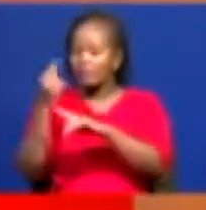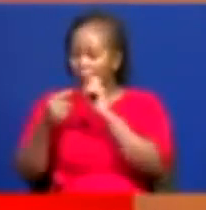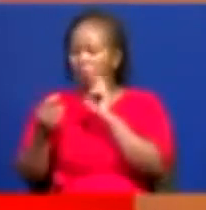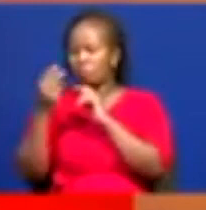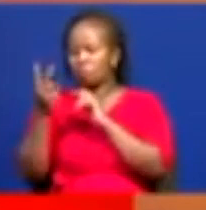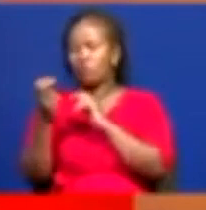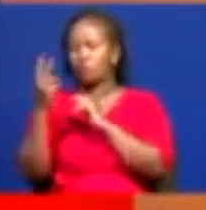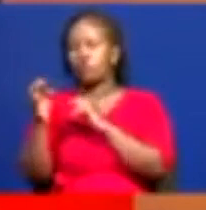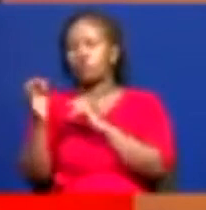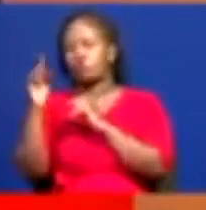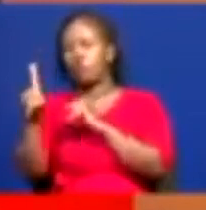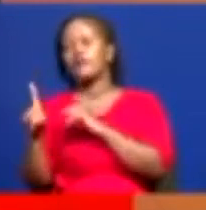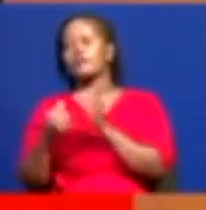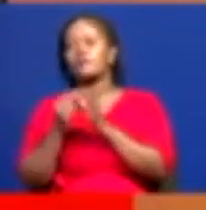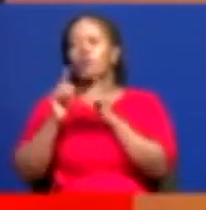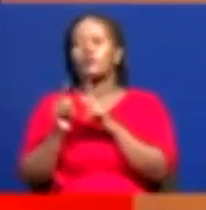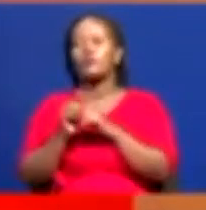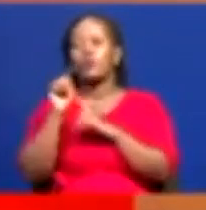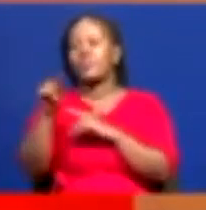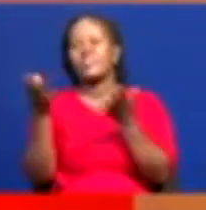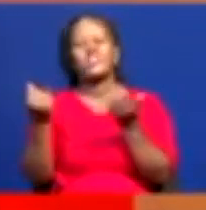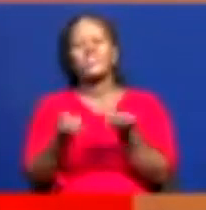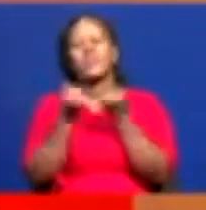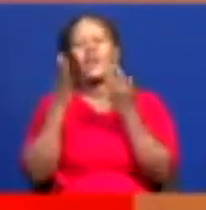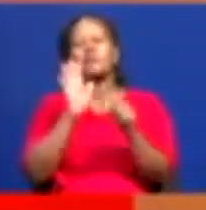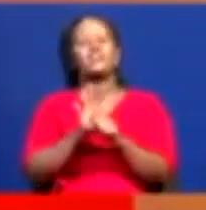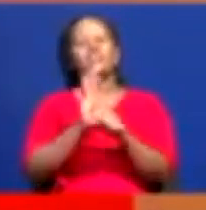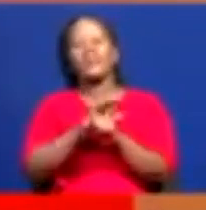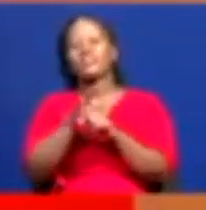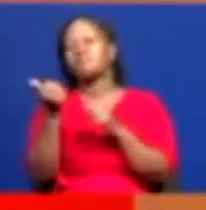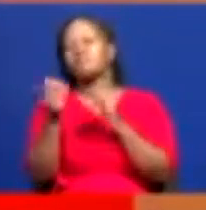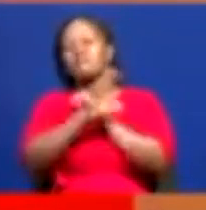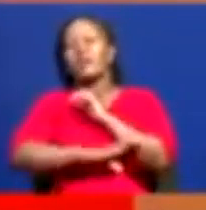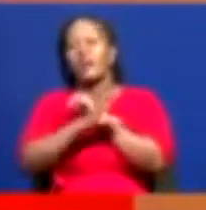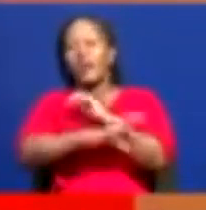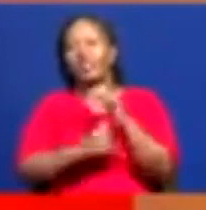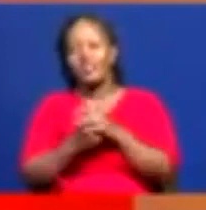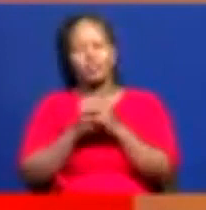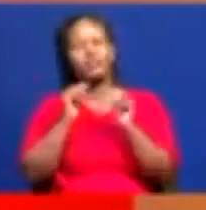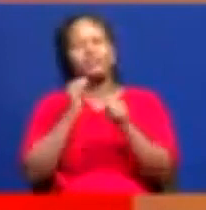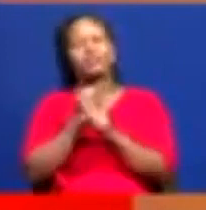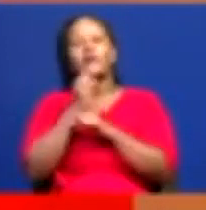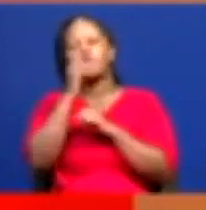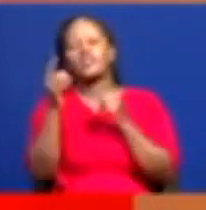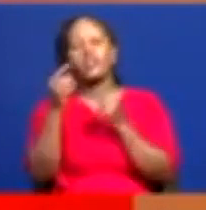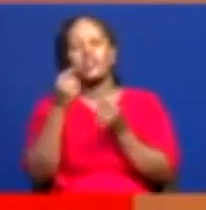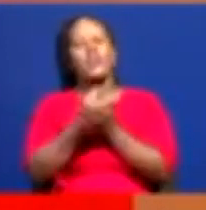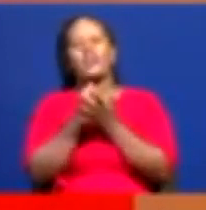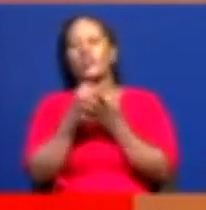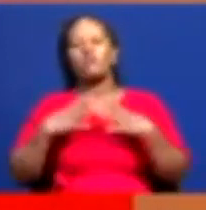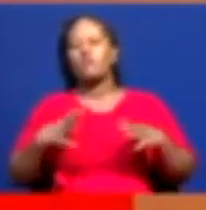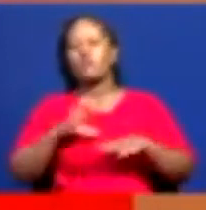kwenye sheria, na ni jambo ambalo linafanyika katika mataifa mengine yote duniani kusaidia wanamuziki. Huu si